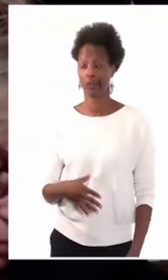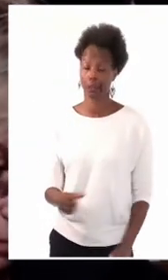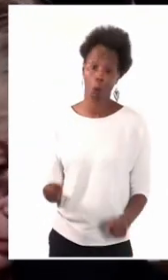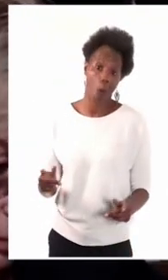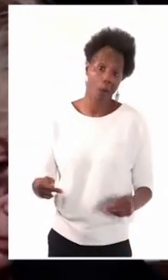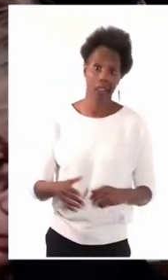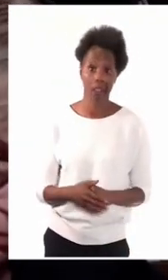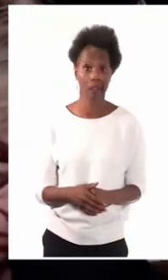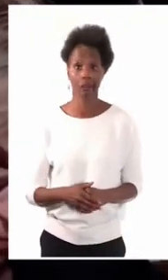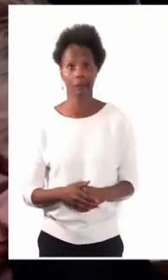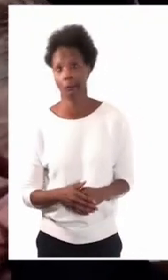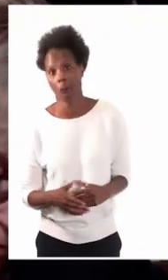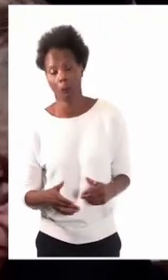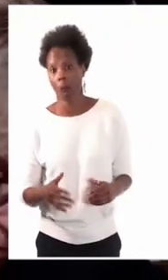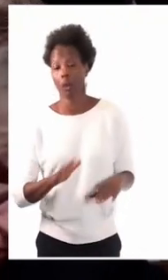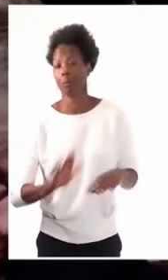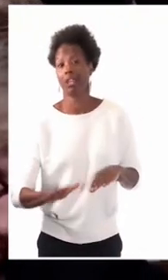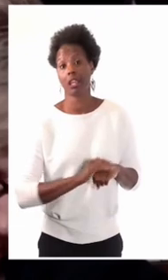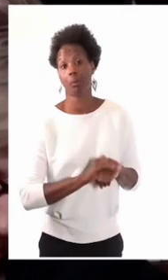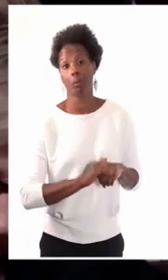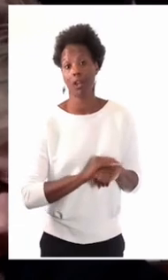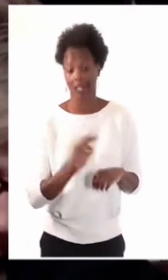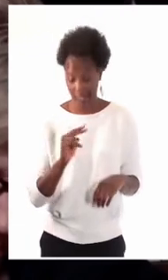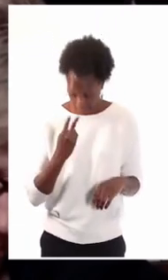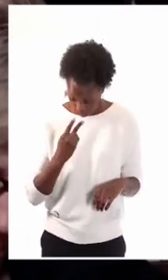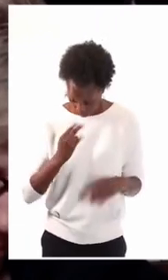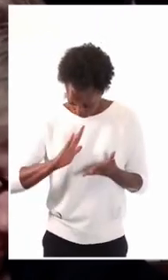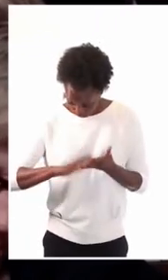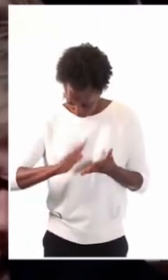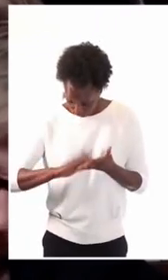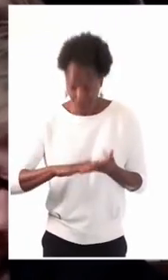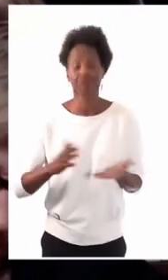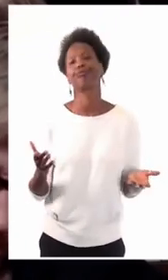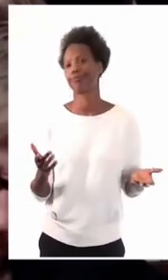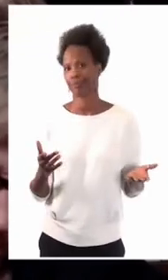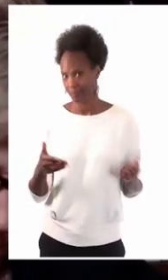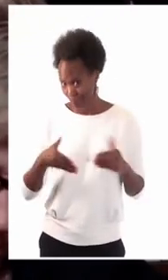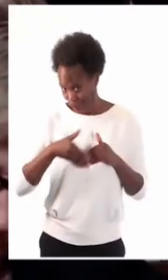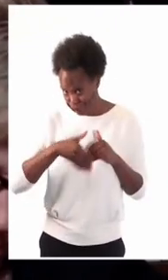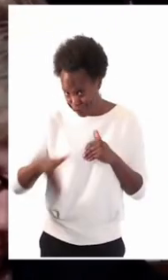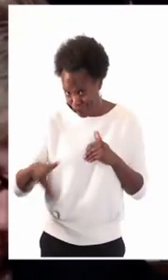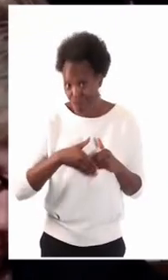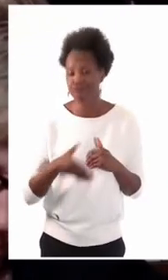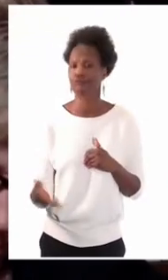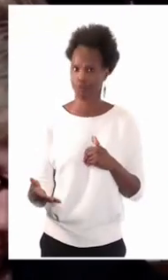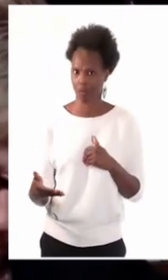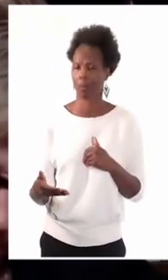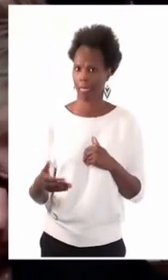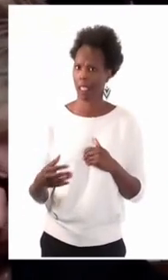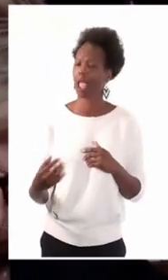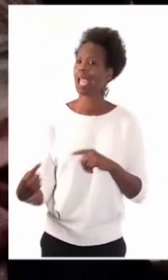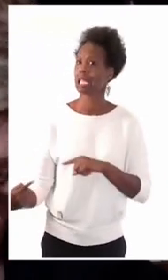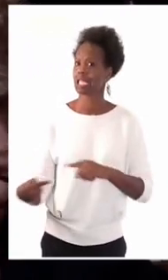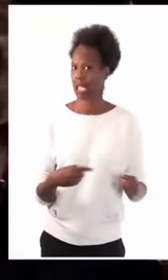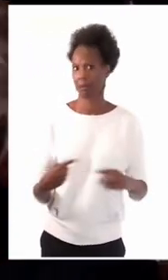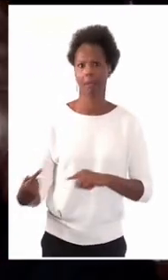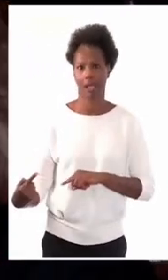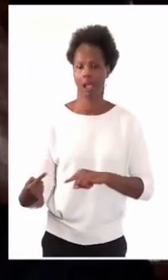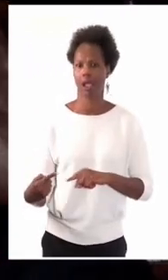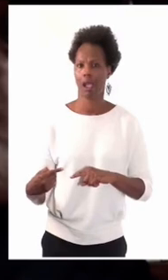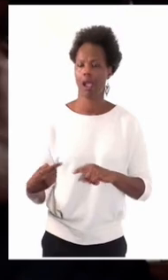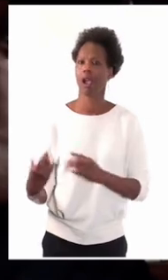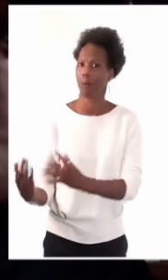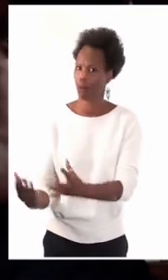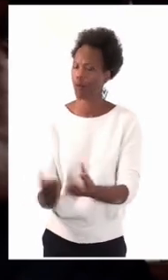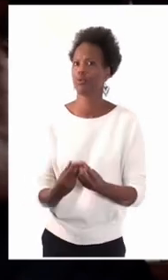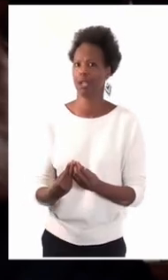pas trop cher de le dire. Souffrez quand même peut-être que les mois qui viennent soient dédiés à ce débat démocratique et que les Bordelaises et les Bordelais émettent aussi